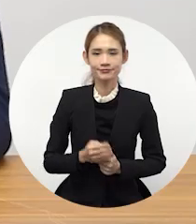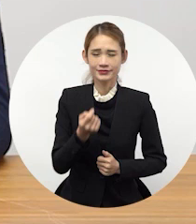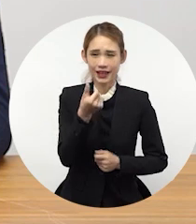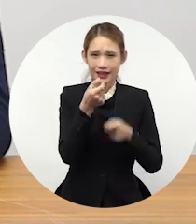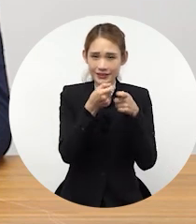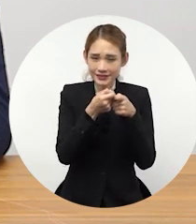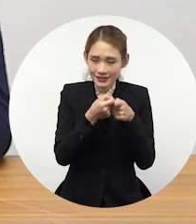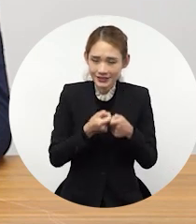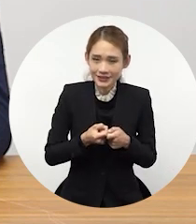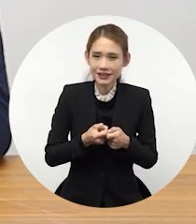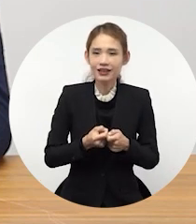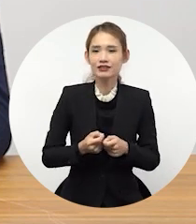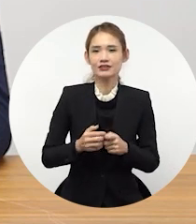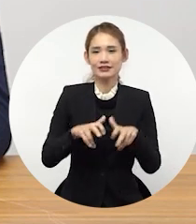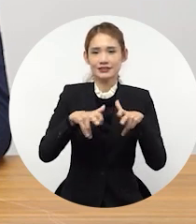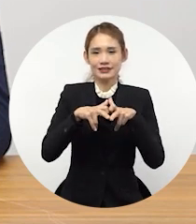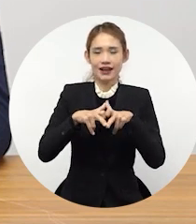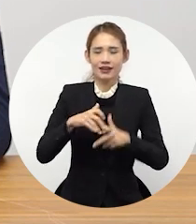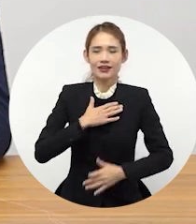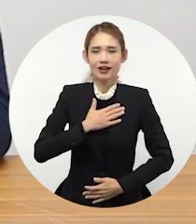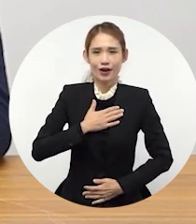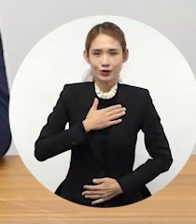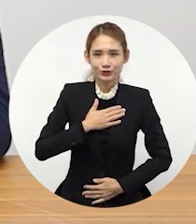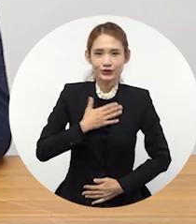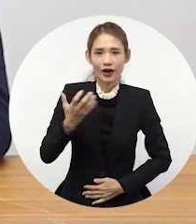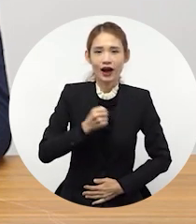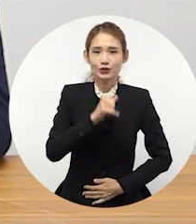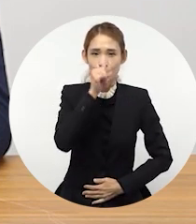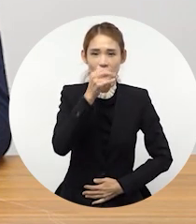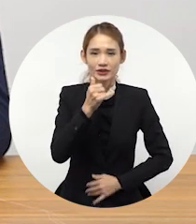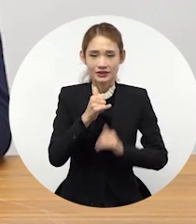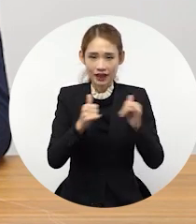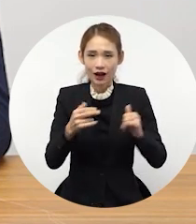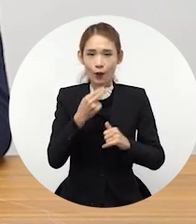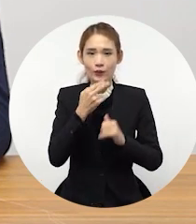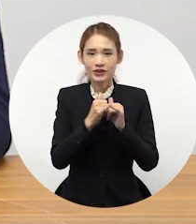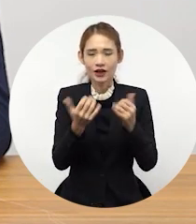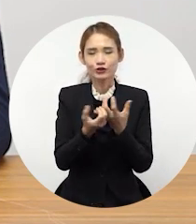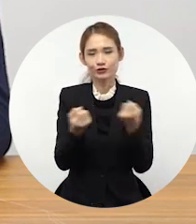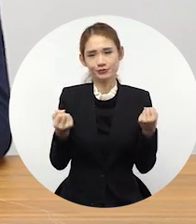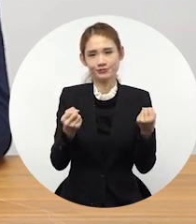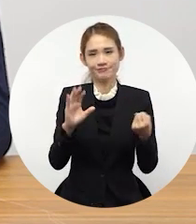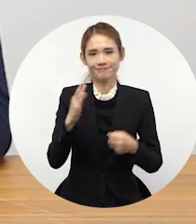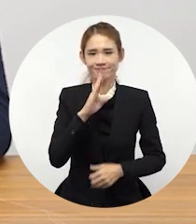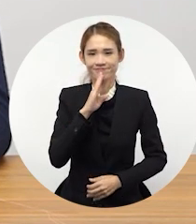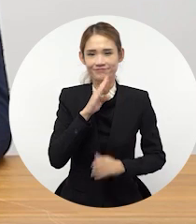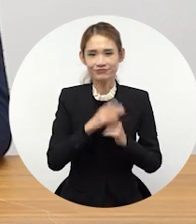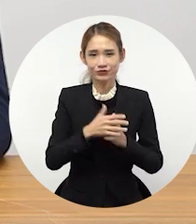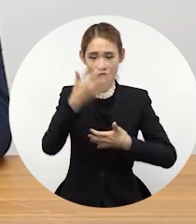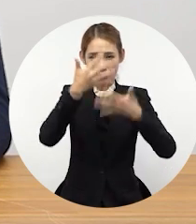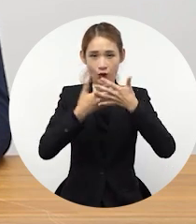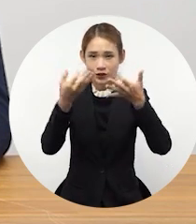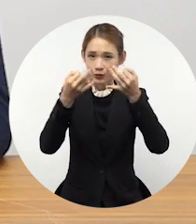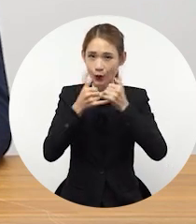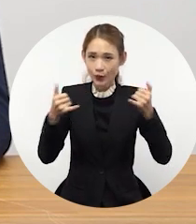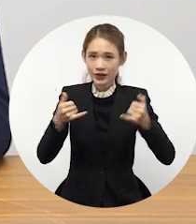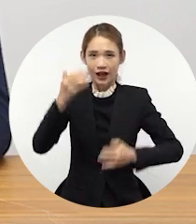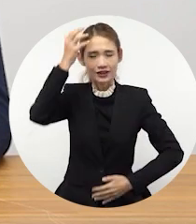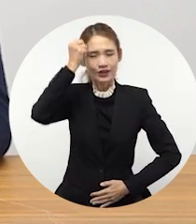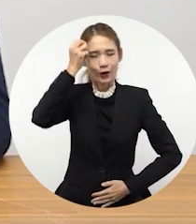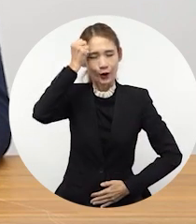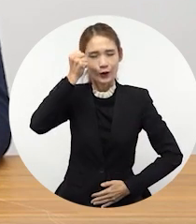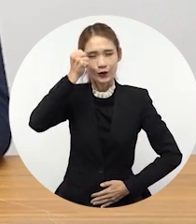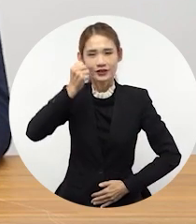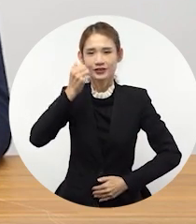그쵸. 이런 작은 디테일들에서부터 장애 감수성을 갖추고 있는 사람과 그렇지 않은 사람이 조금 구별되는 것 같아요. 그러니까 우리 영상 보시는 분들